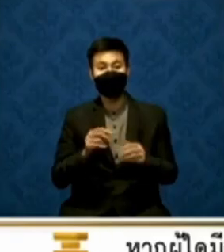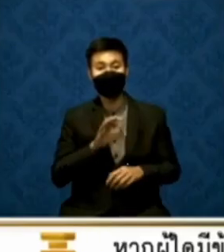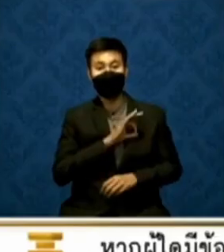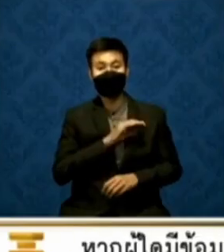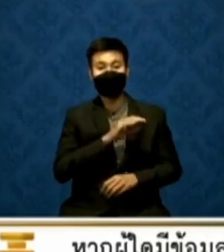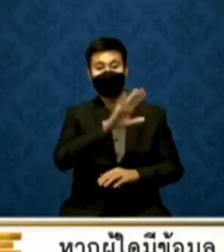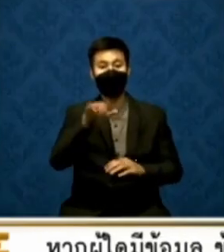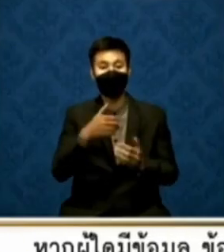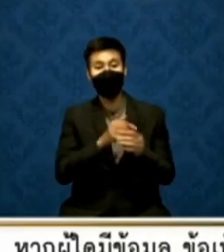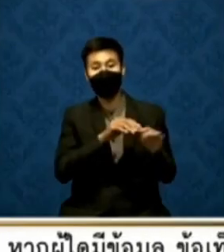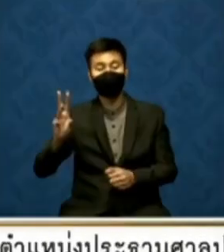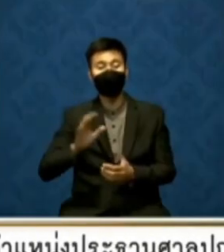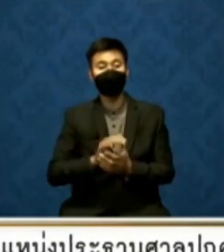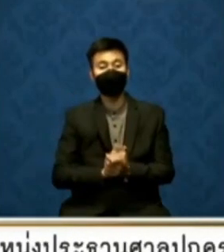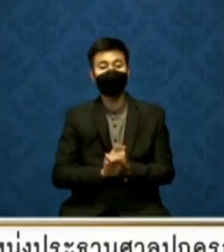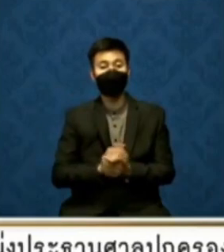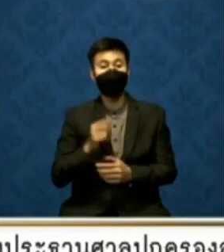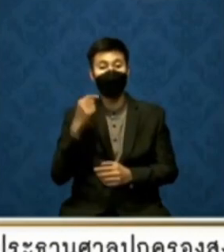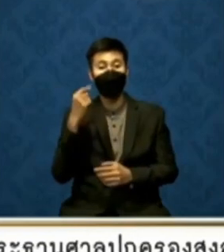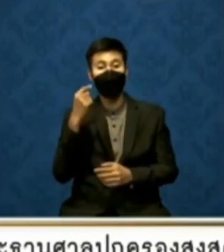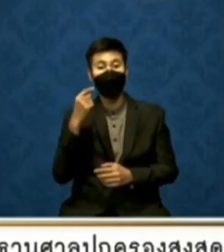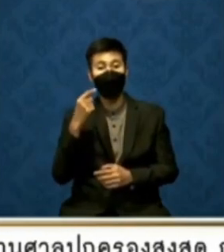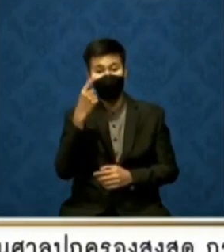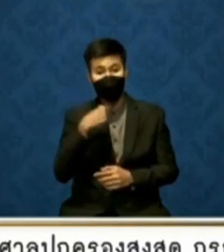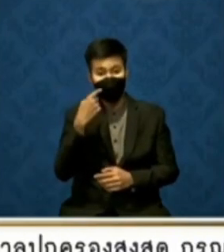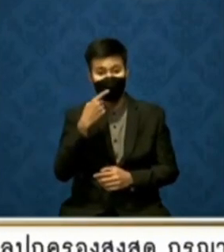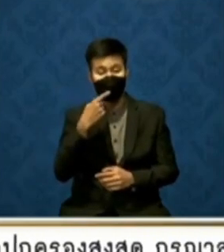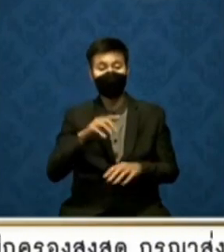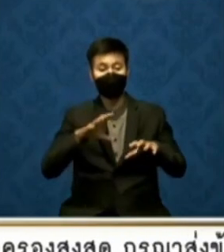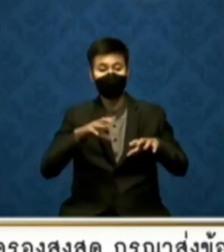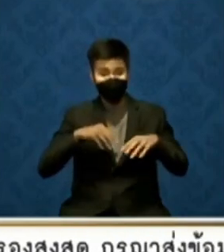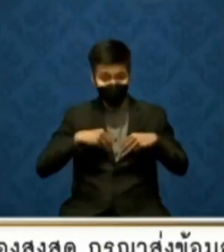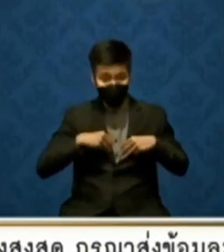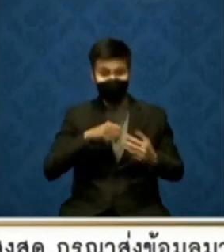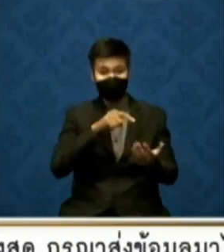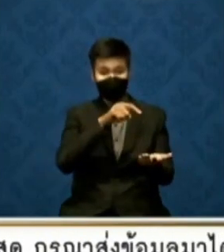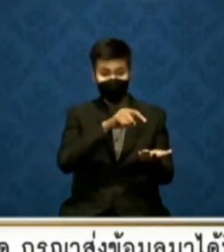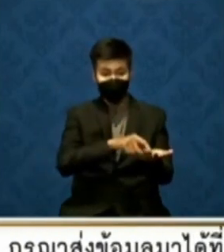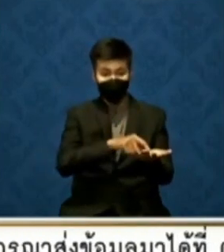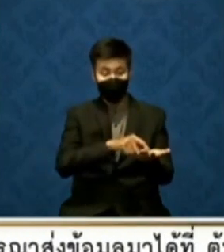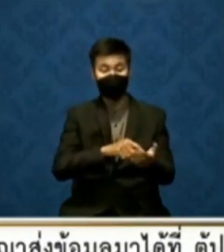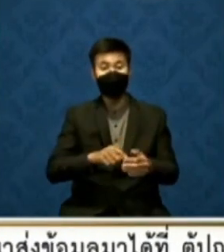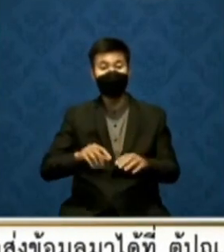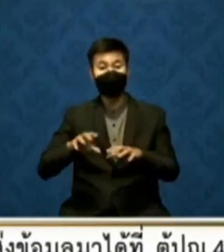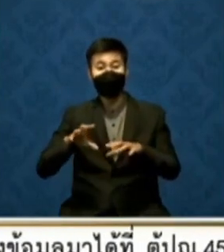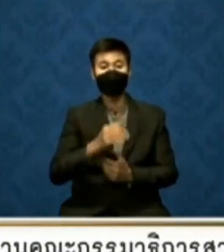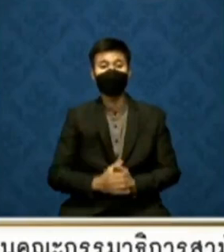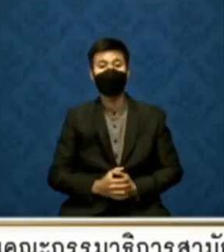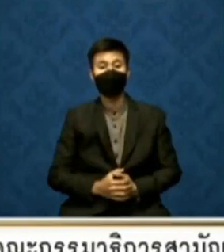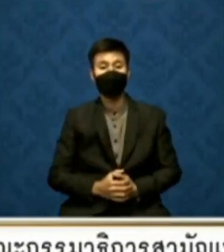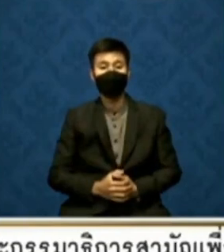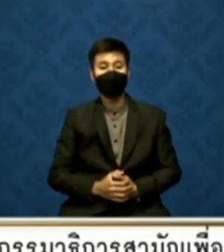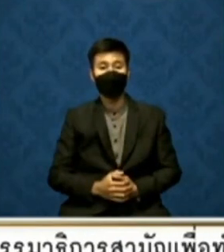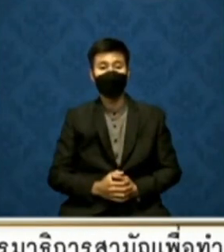วิสามัญพิจารณาร่างพรบ.งบประมาณ 72คนสัดส่วนคือครม 18คนพรรคการเมือง